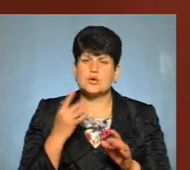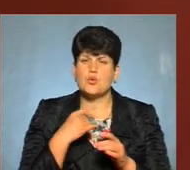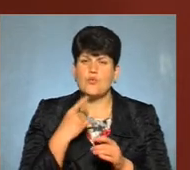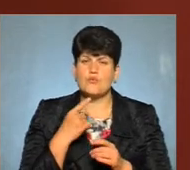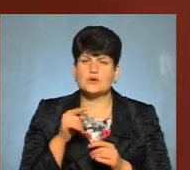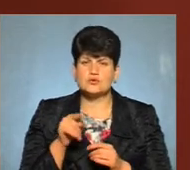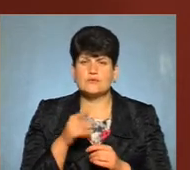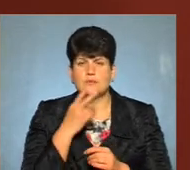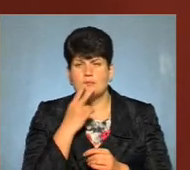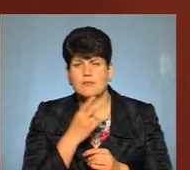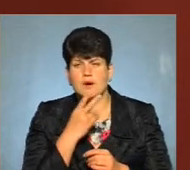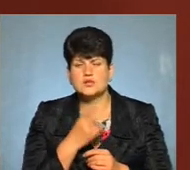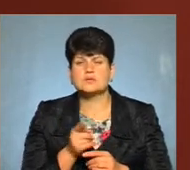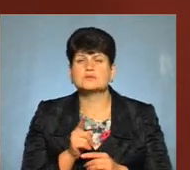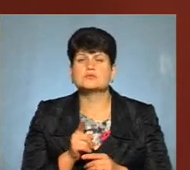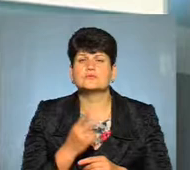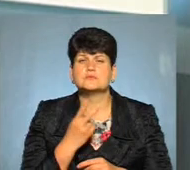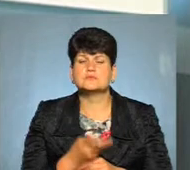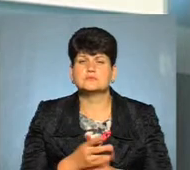ви помічаєте? Які це тенденції?